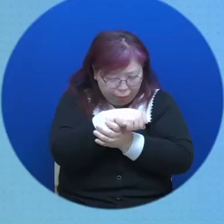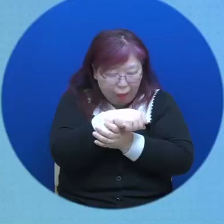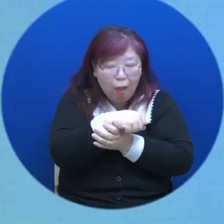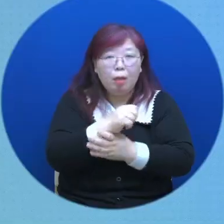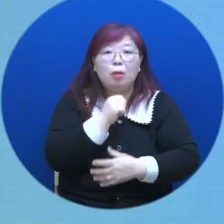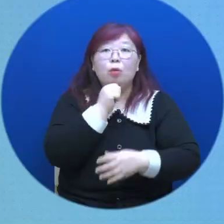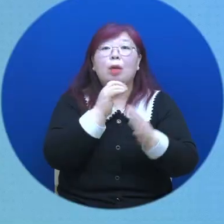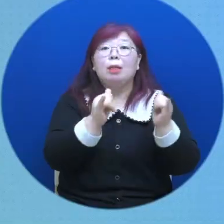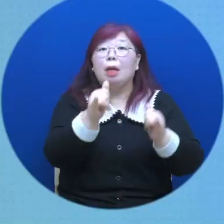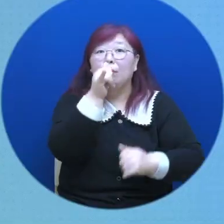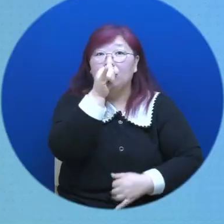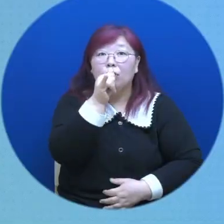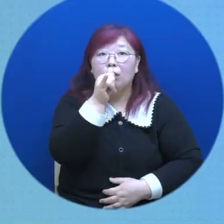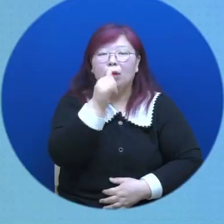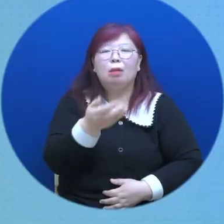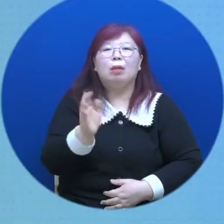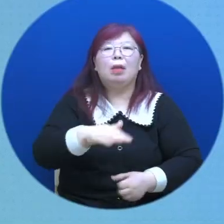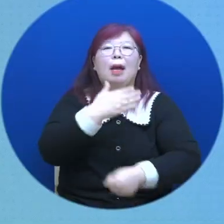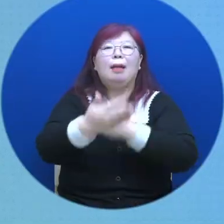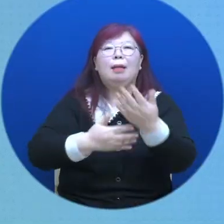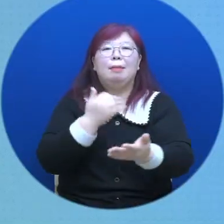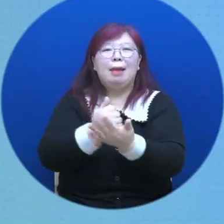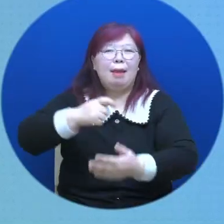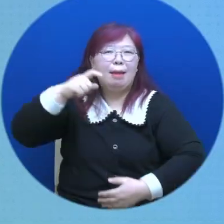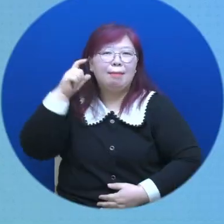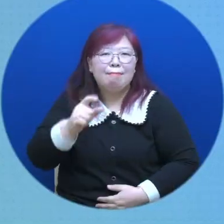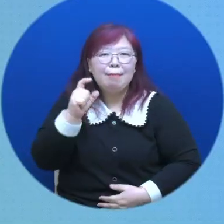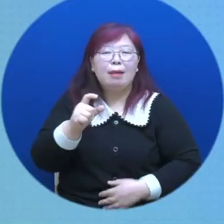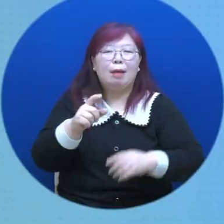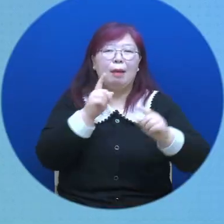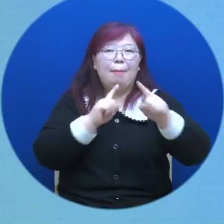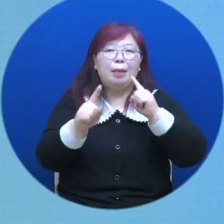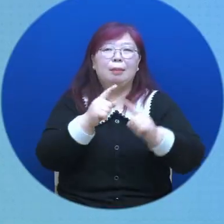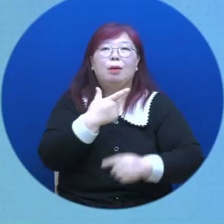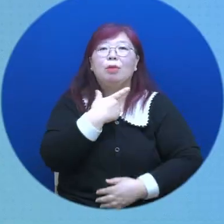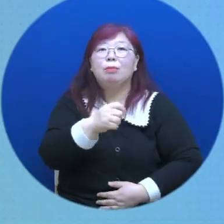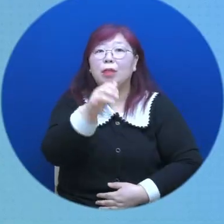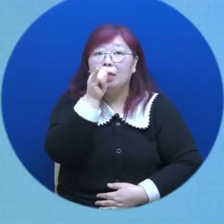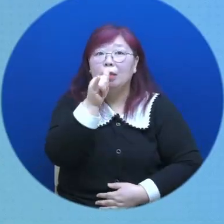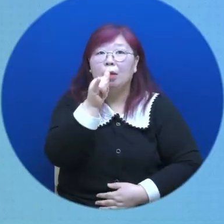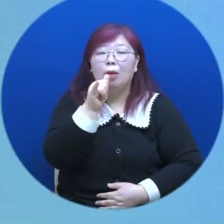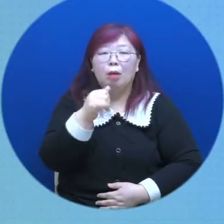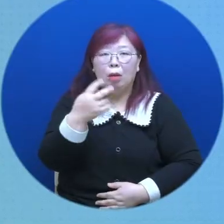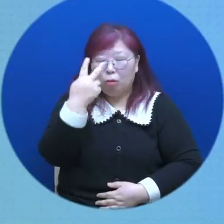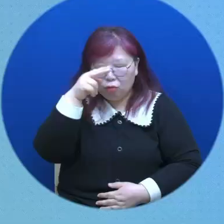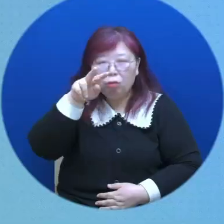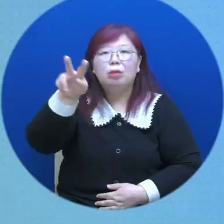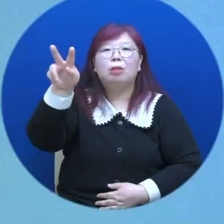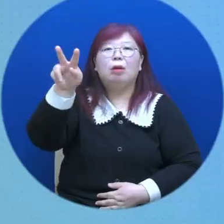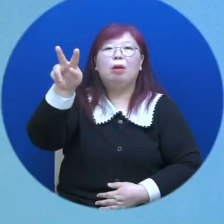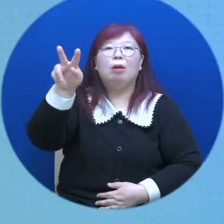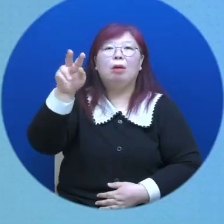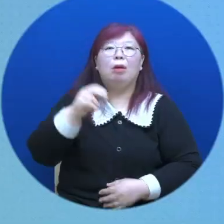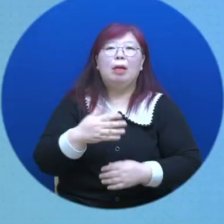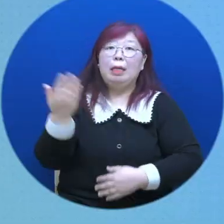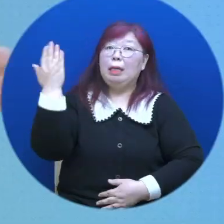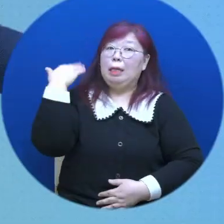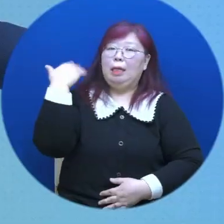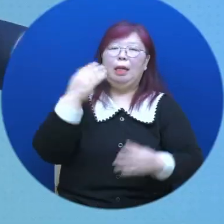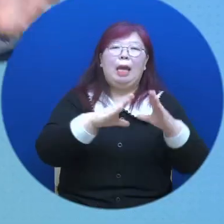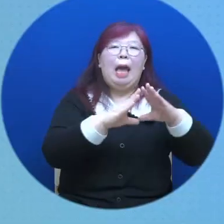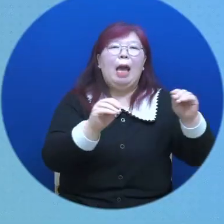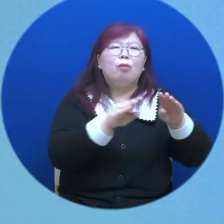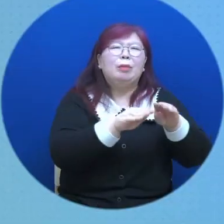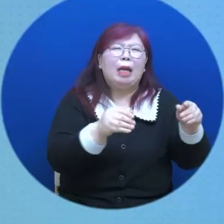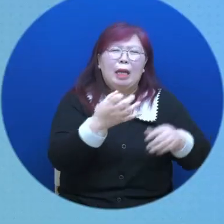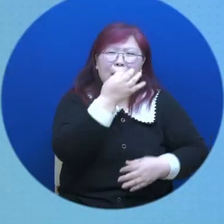하지만 우리들에게 하나님이 강력하게 말씀하고 싶은 것이 있죠. 눈을 들어 지난날에 애굽에서